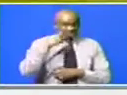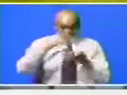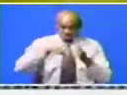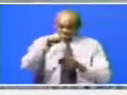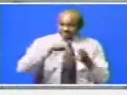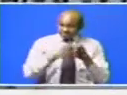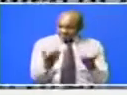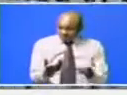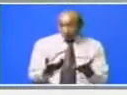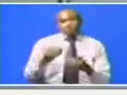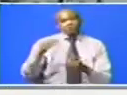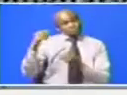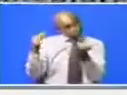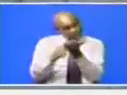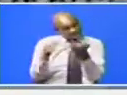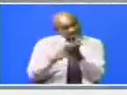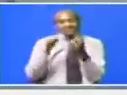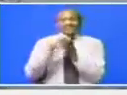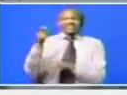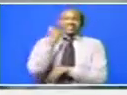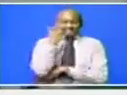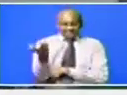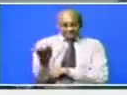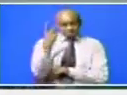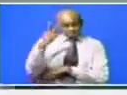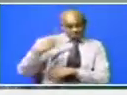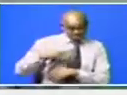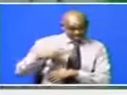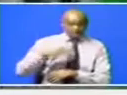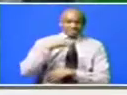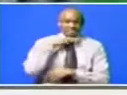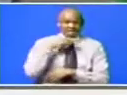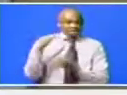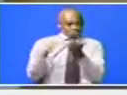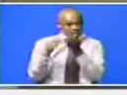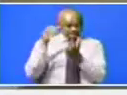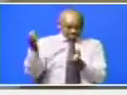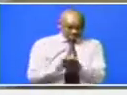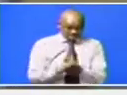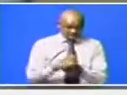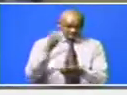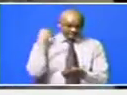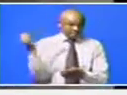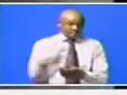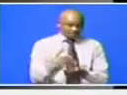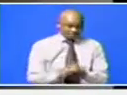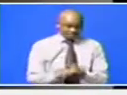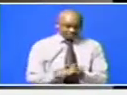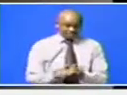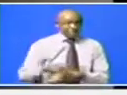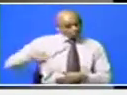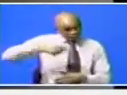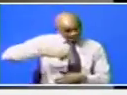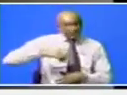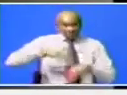kuzuka katika taifa jirani la Uganda, huku watu wawili wakiwa tayari wameaga dunia nchini humo mwezi uliopita. We are following